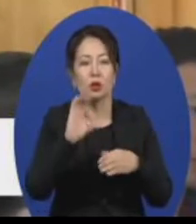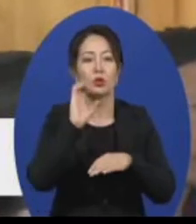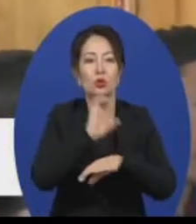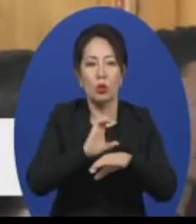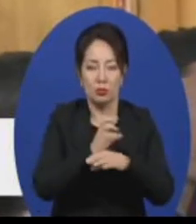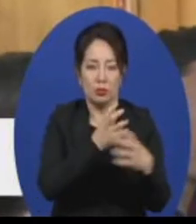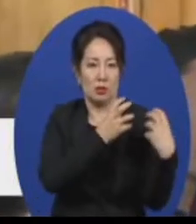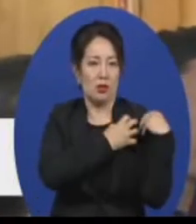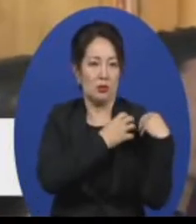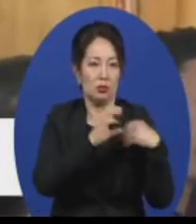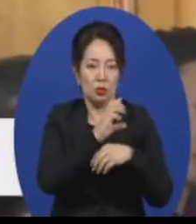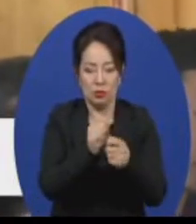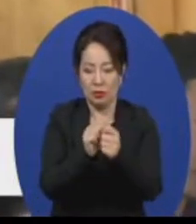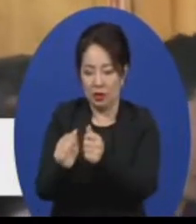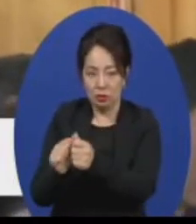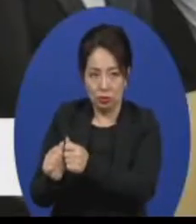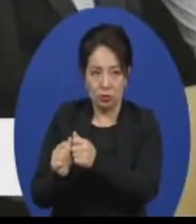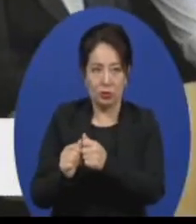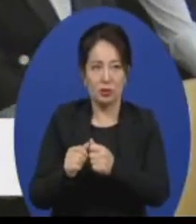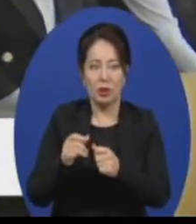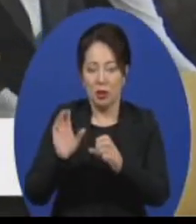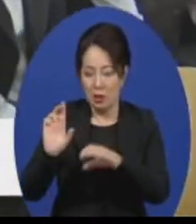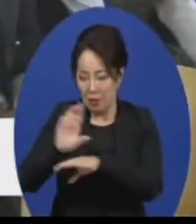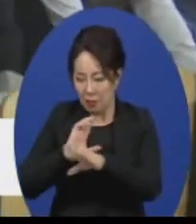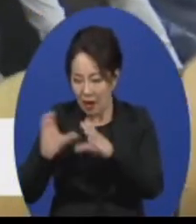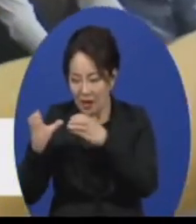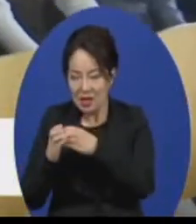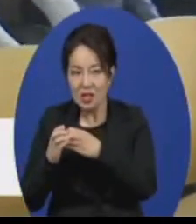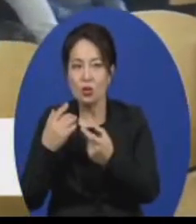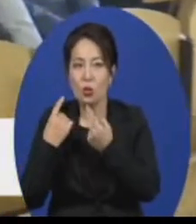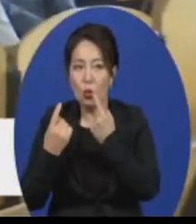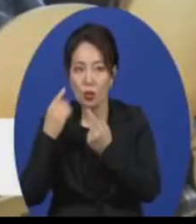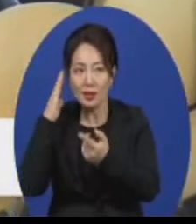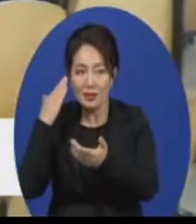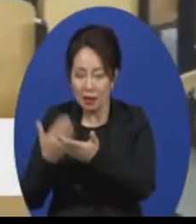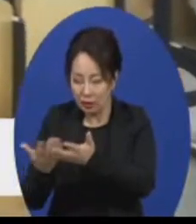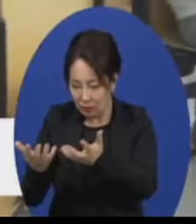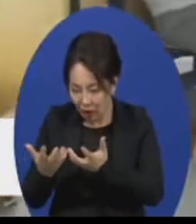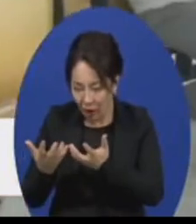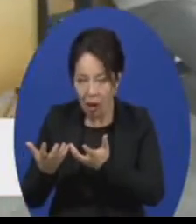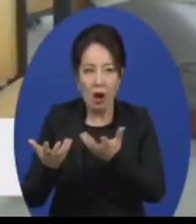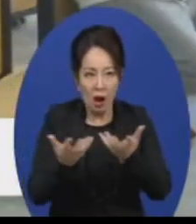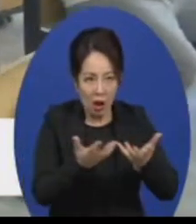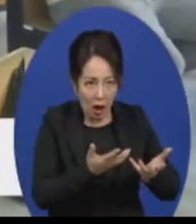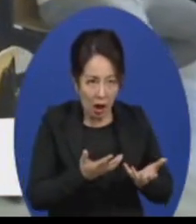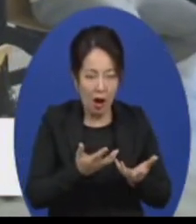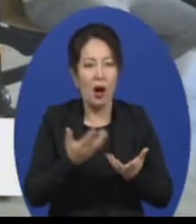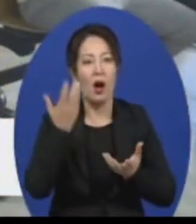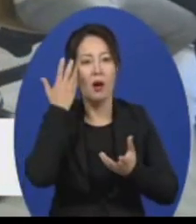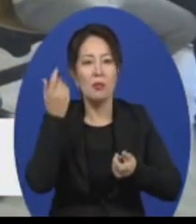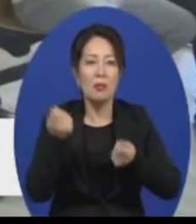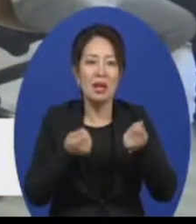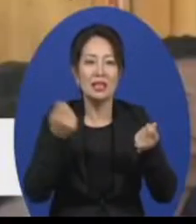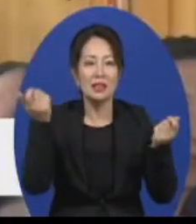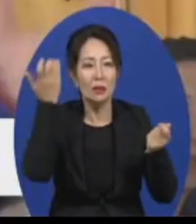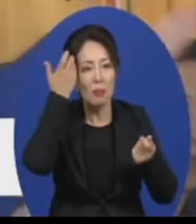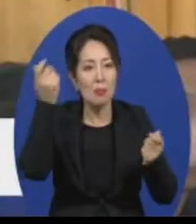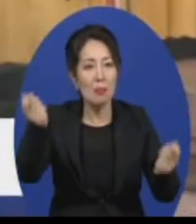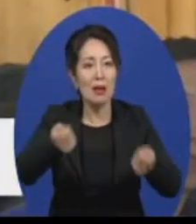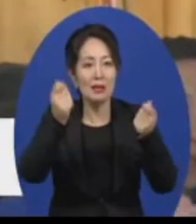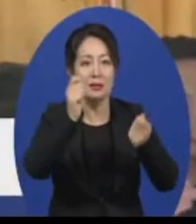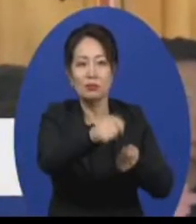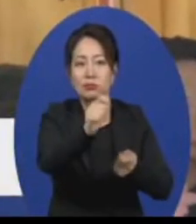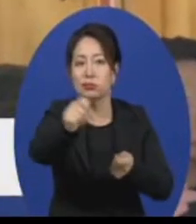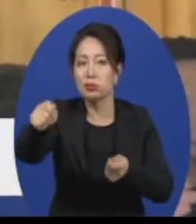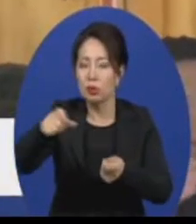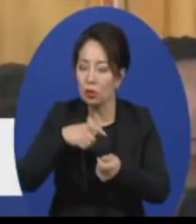Сумд асуулахдаа малчдын ёо багийн нийтийн хуулийн сангыг үндэслээд энэ малчид өөрсдөө зөвлөдөж байгаа энэ